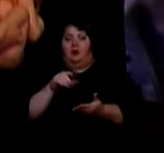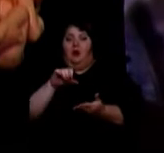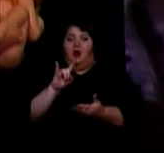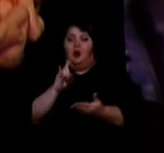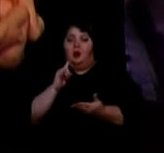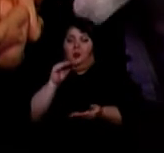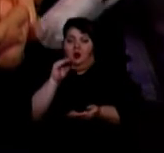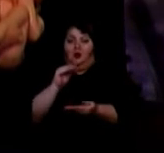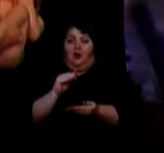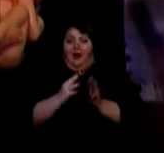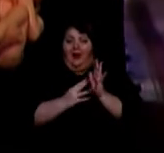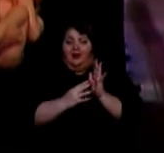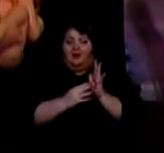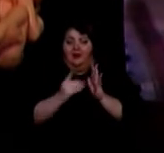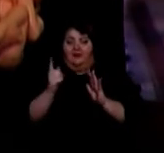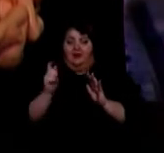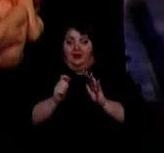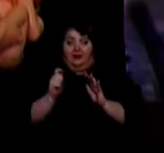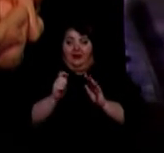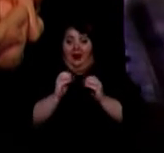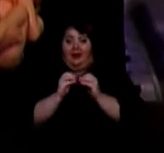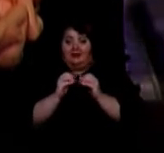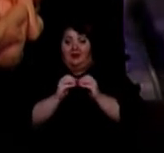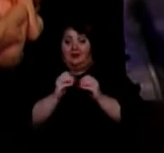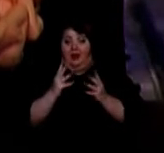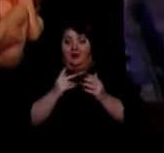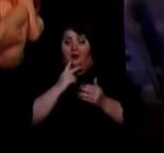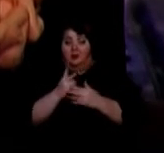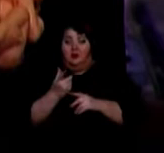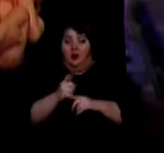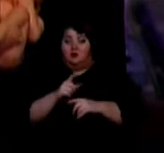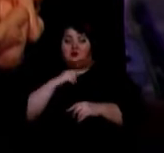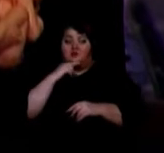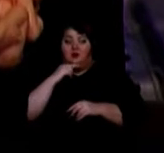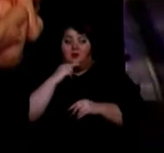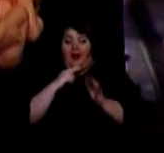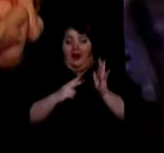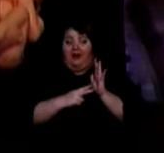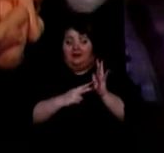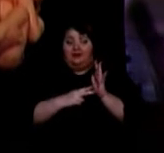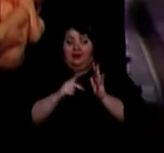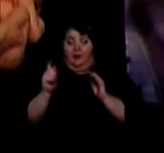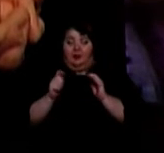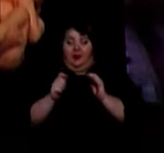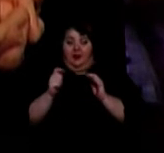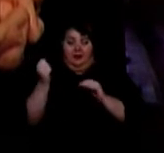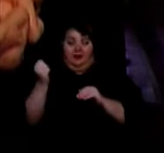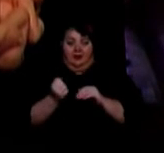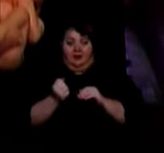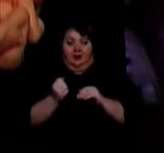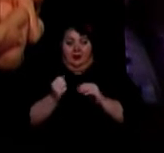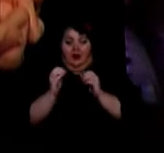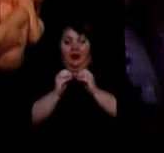ребеночек 9 недель и 10 недель. И если посмотреть очень внимательно, смотрите, 7 недель и 10 недель.